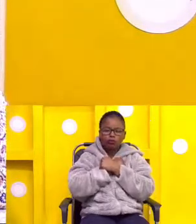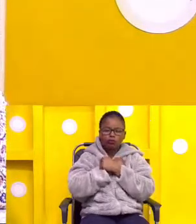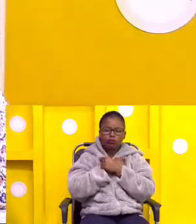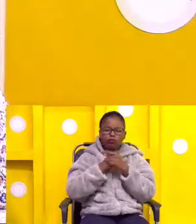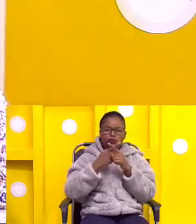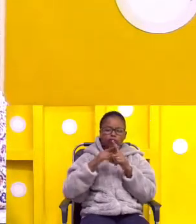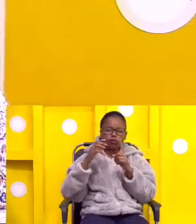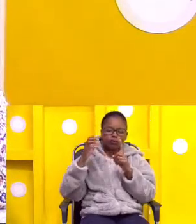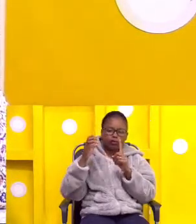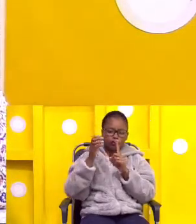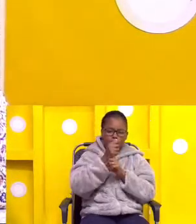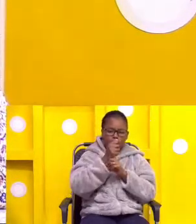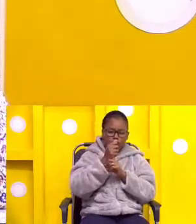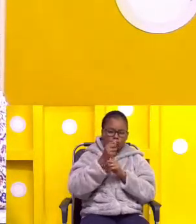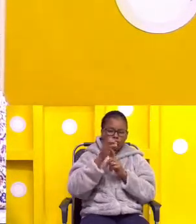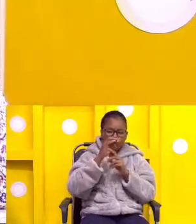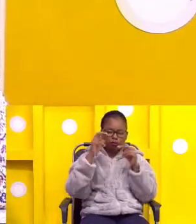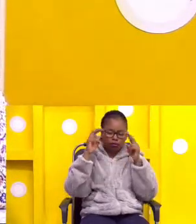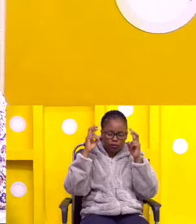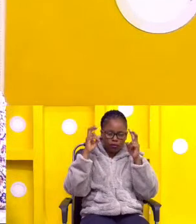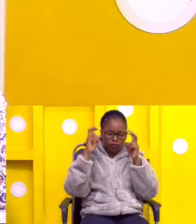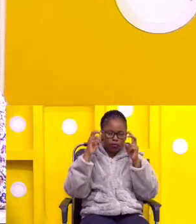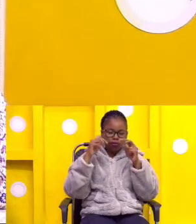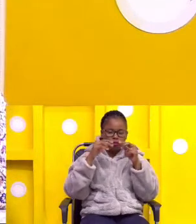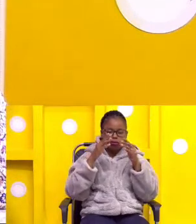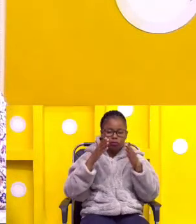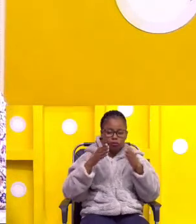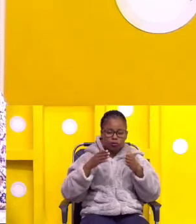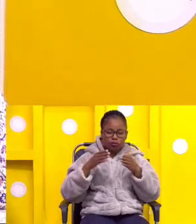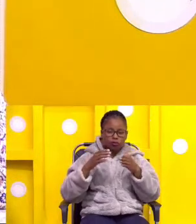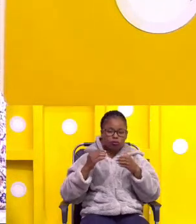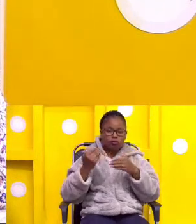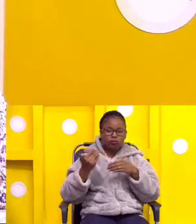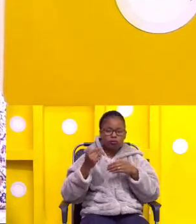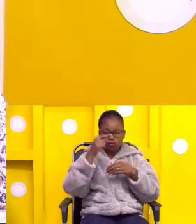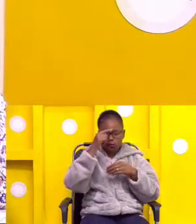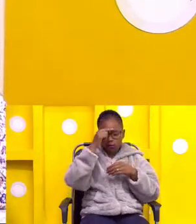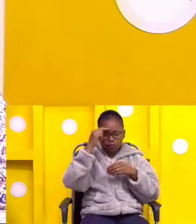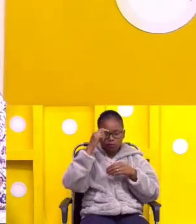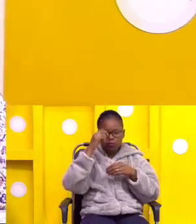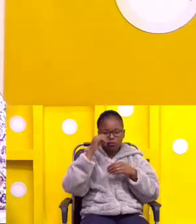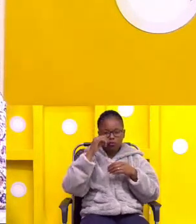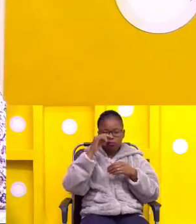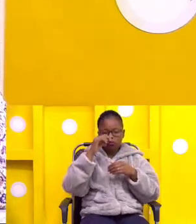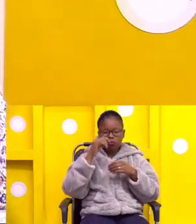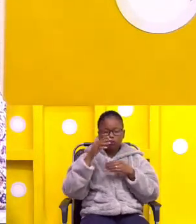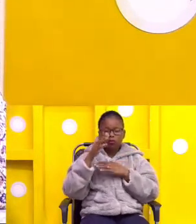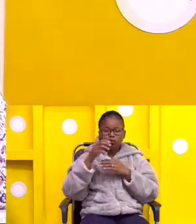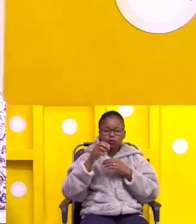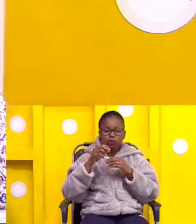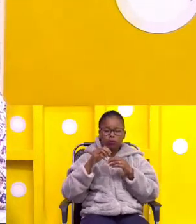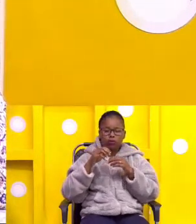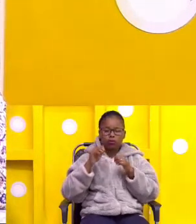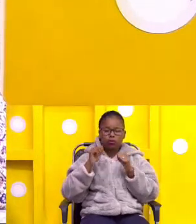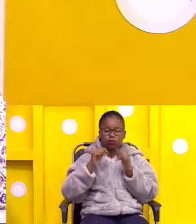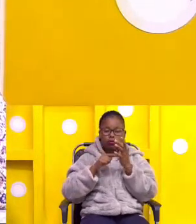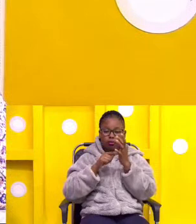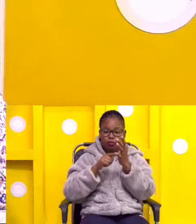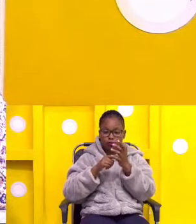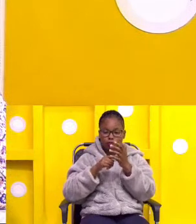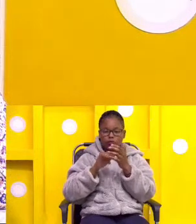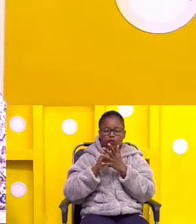kwatakwo nĩ ndaimono mwana ũyũ. Atakirwo nĩ ndaimono nĩgetha Ngai andute. Atĩ no akue.